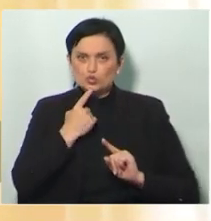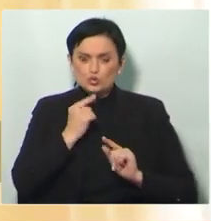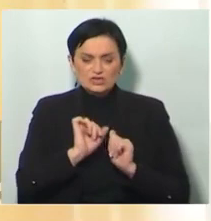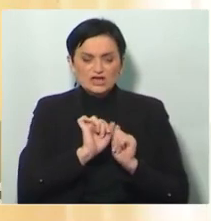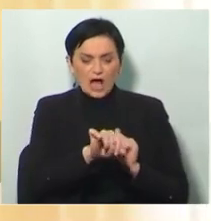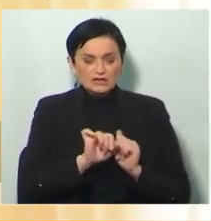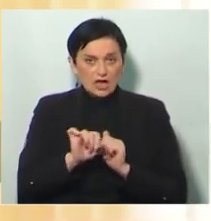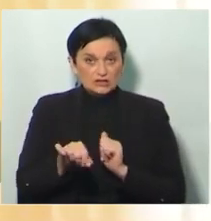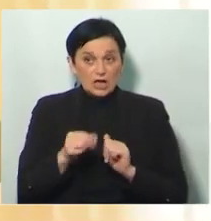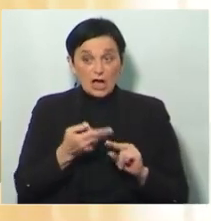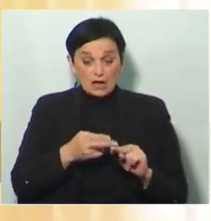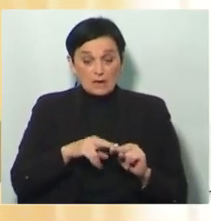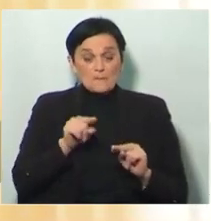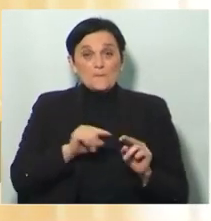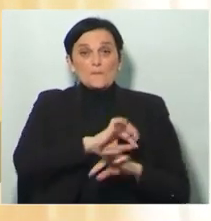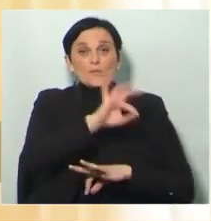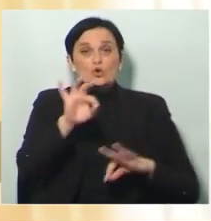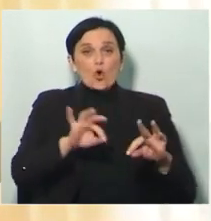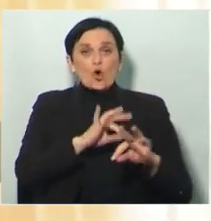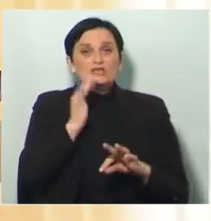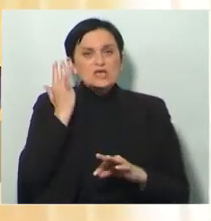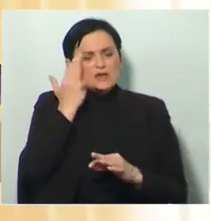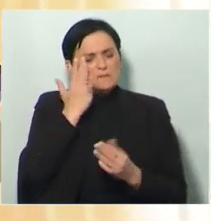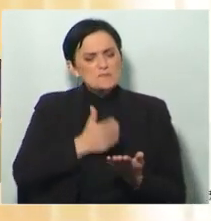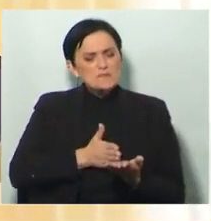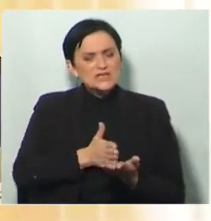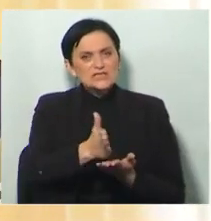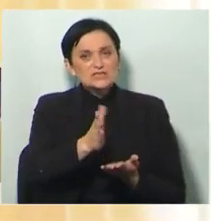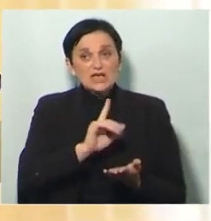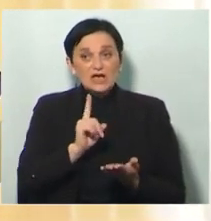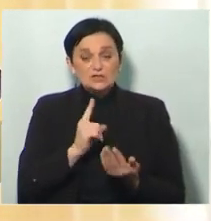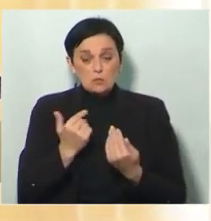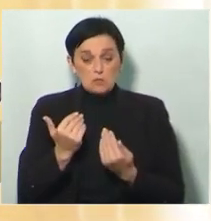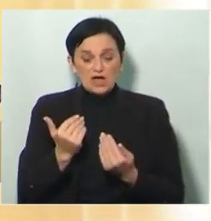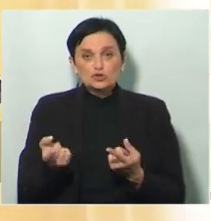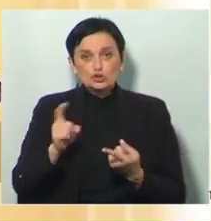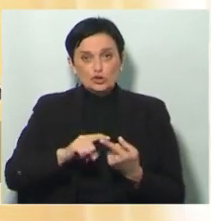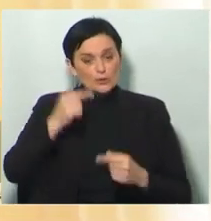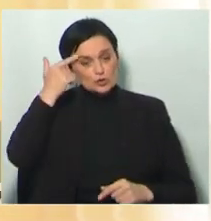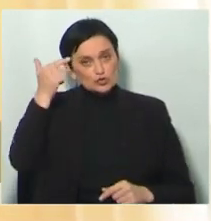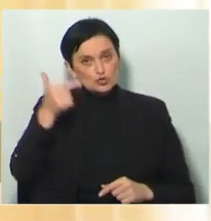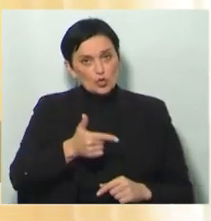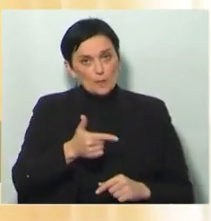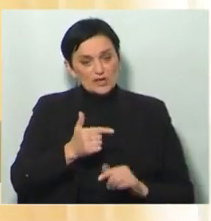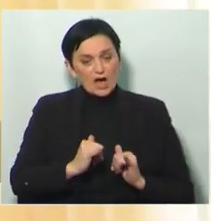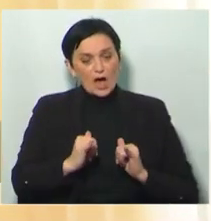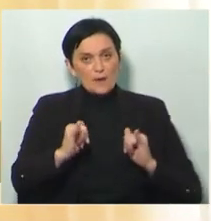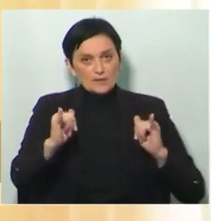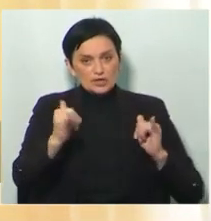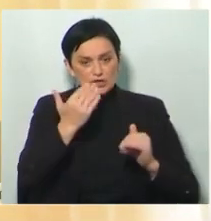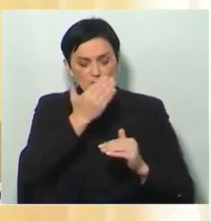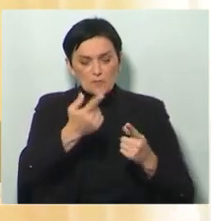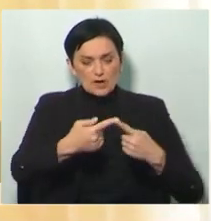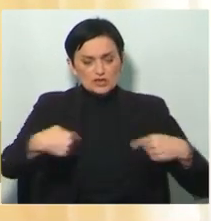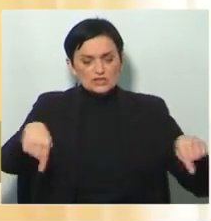გადალახვა. და ამ პროექტის მიზანი იყო სწორედ ამ მათ შესახებ ცნობიერების ამაღლება ფართო